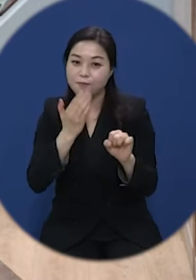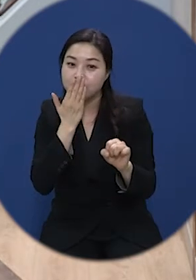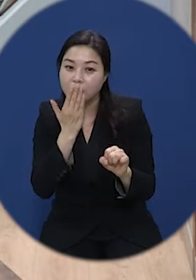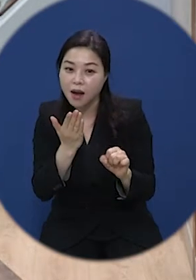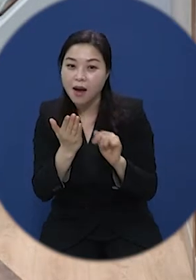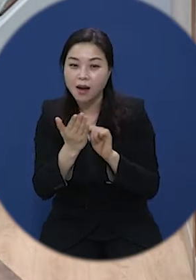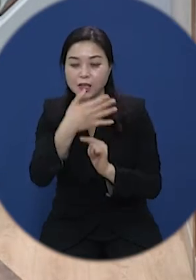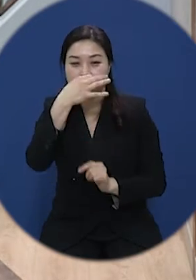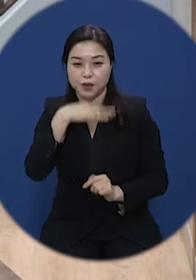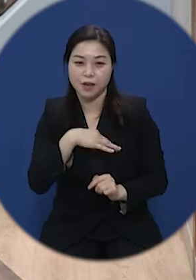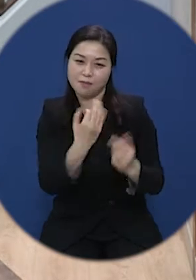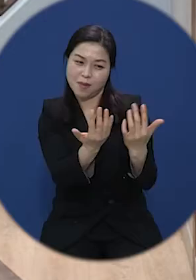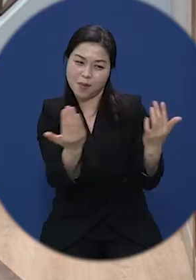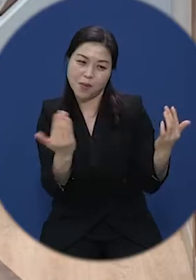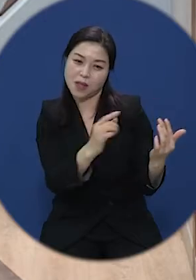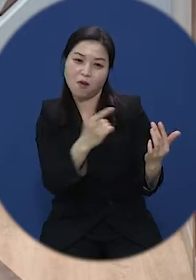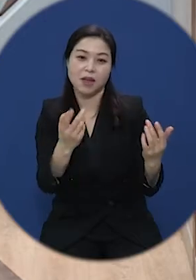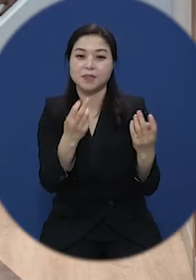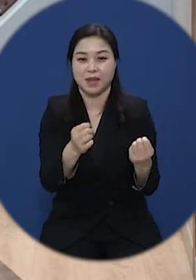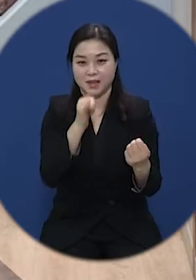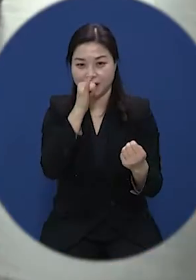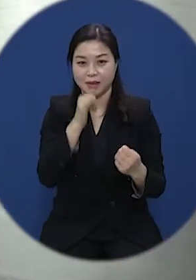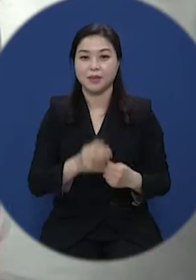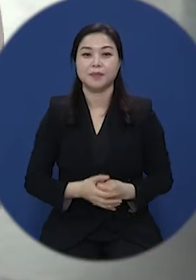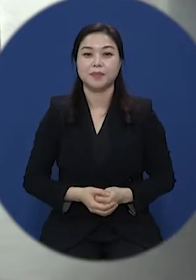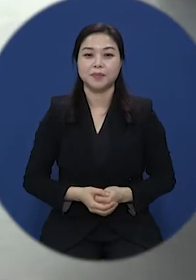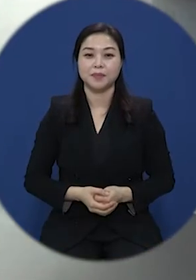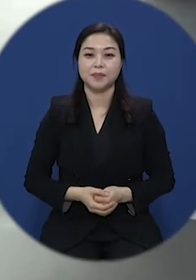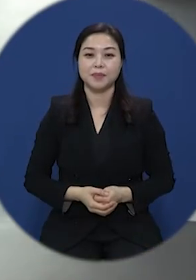있는 유익한 전시물로 구성되어져 있습니다.